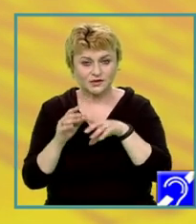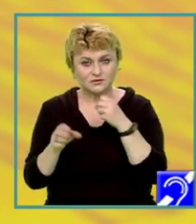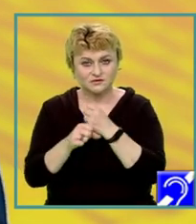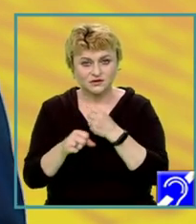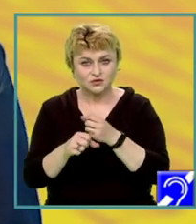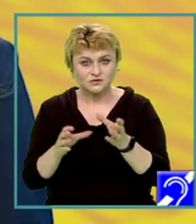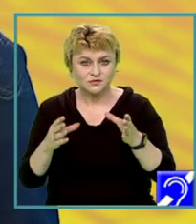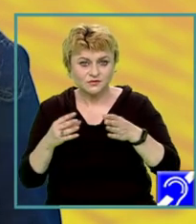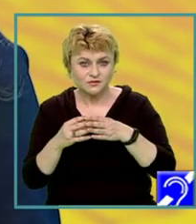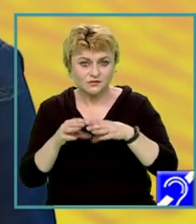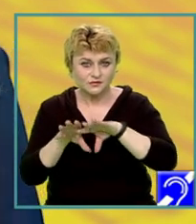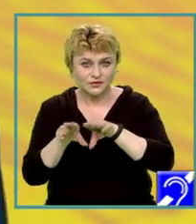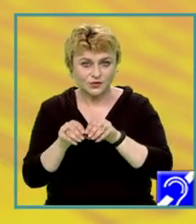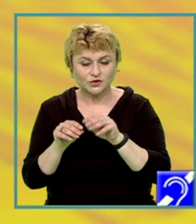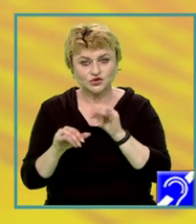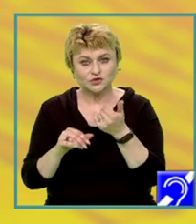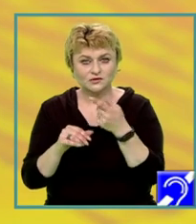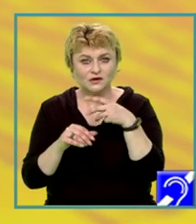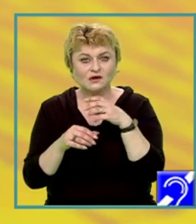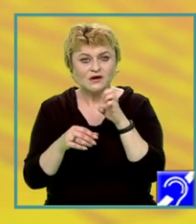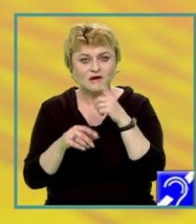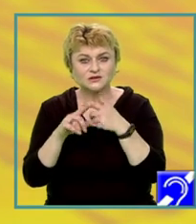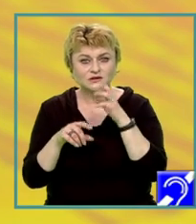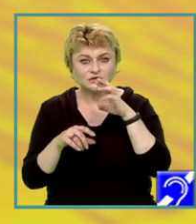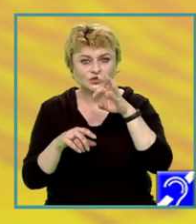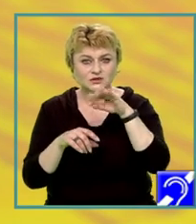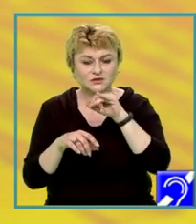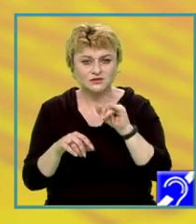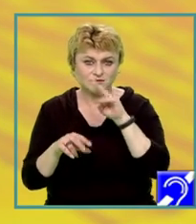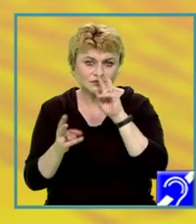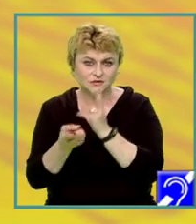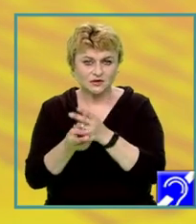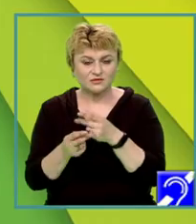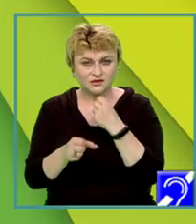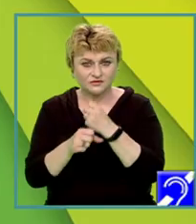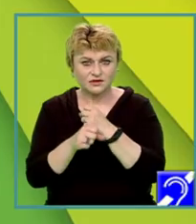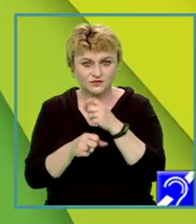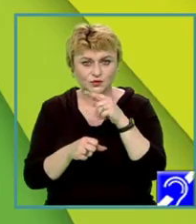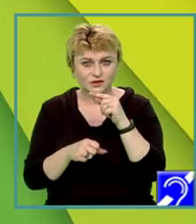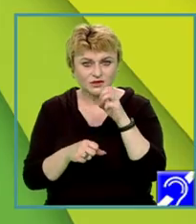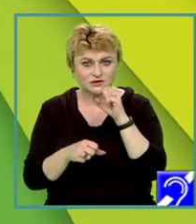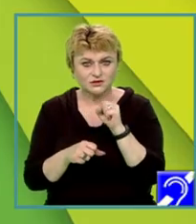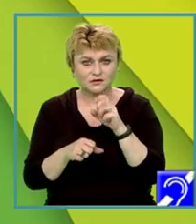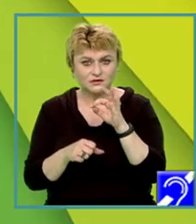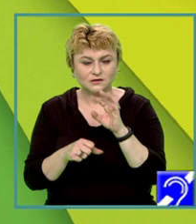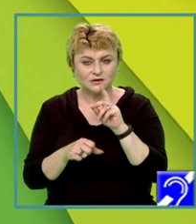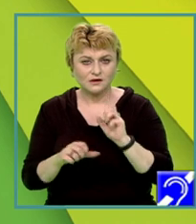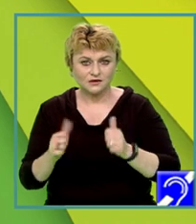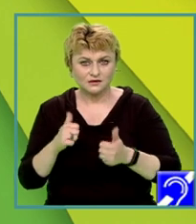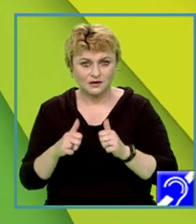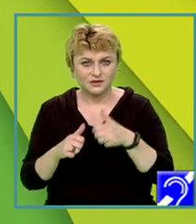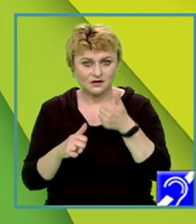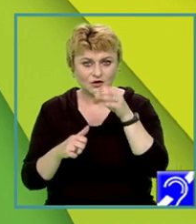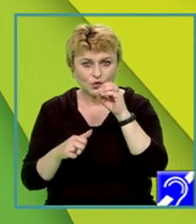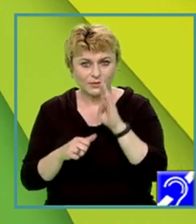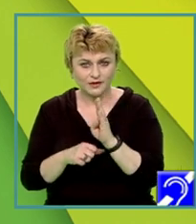cu exerciții similară pe care sigur le ați mai întâlnit în alte 300 de antrenamente atunci când Spre exemplu unghiul a o b